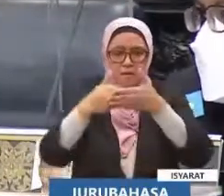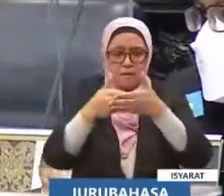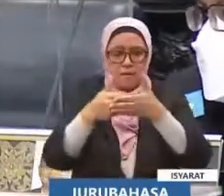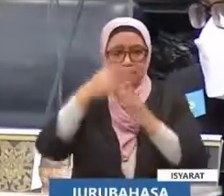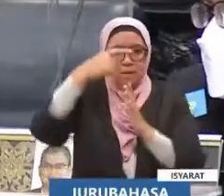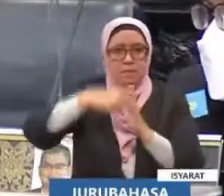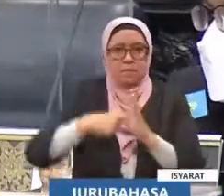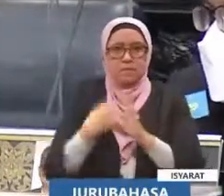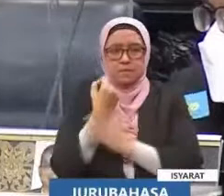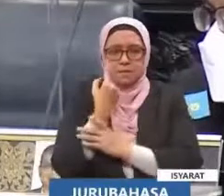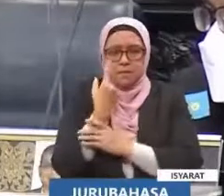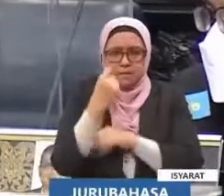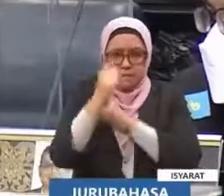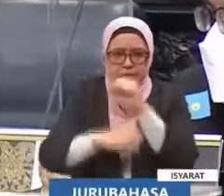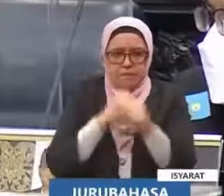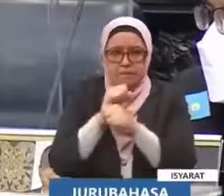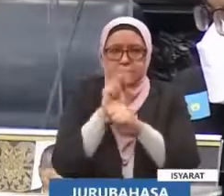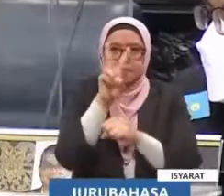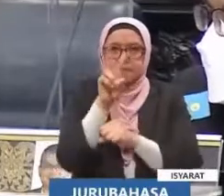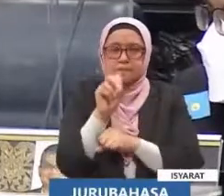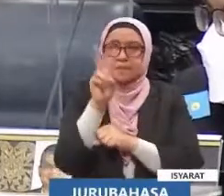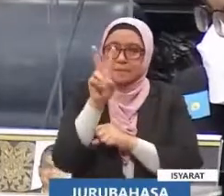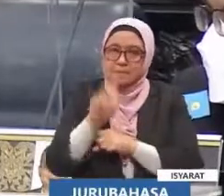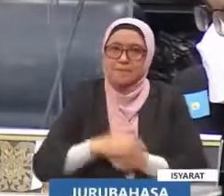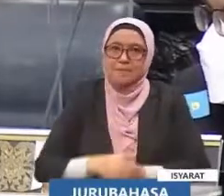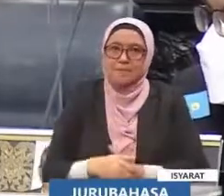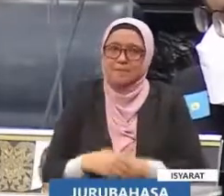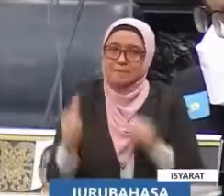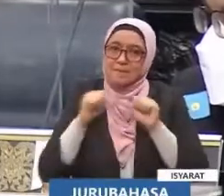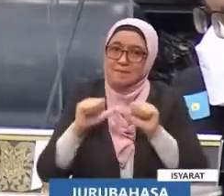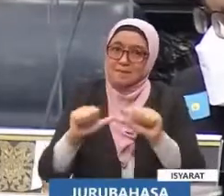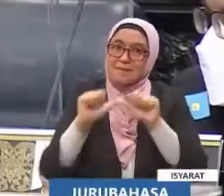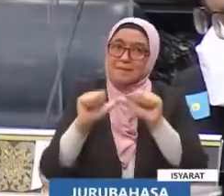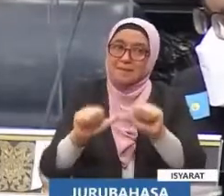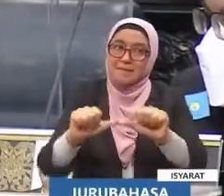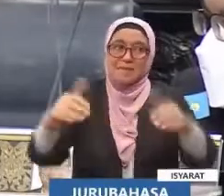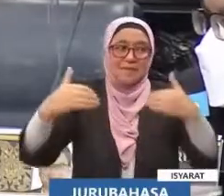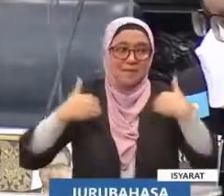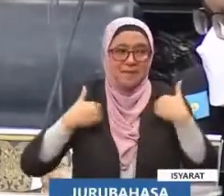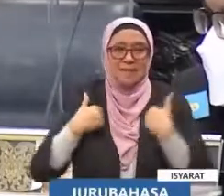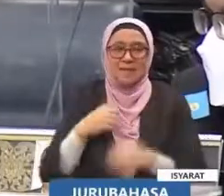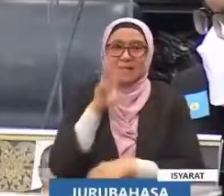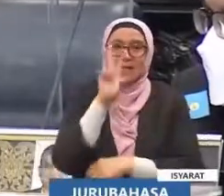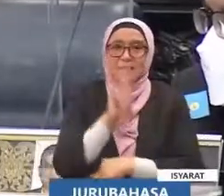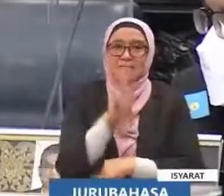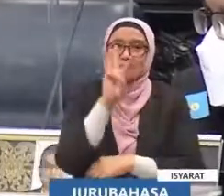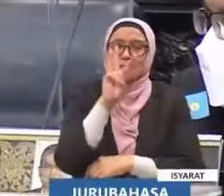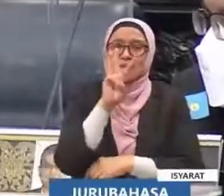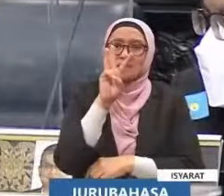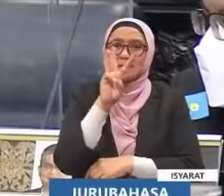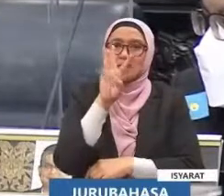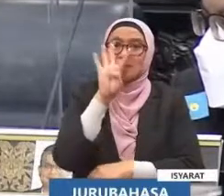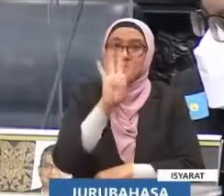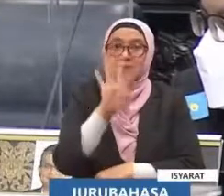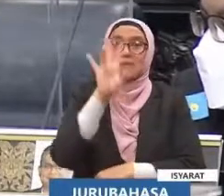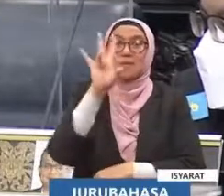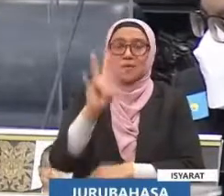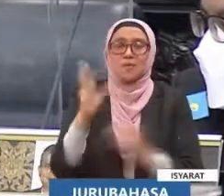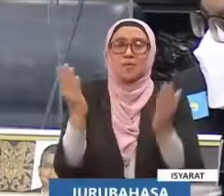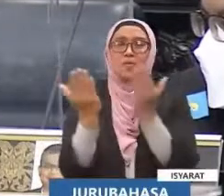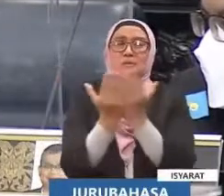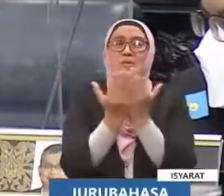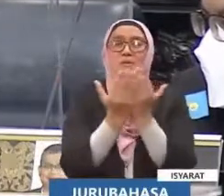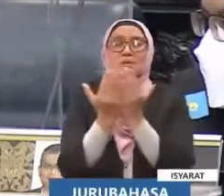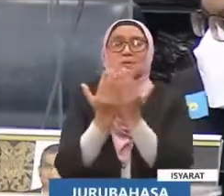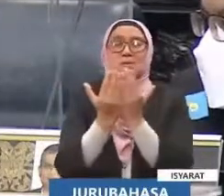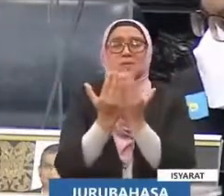ember 200 masih ada 647 sekolah